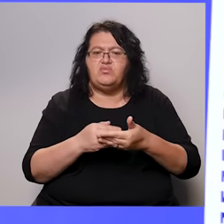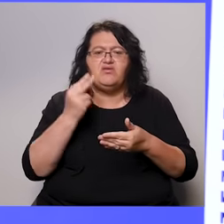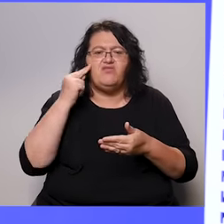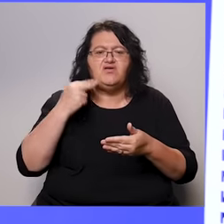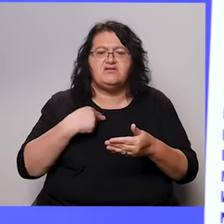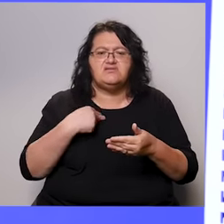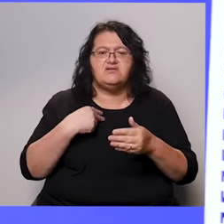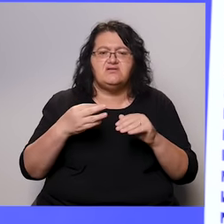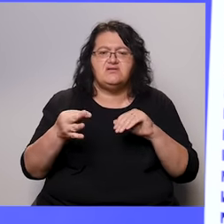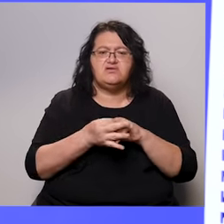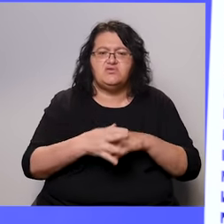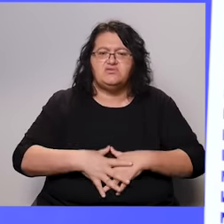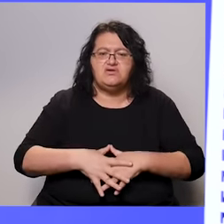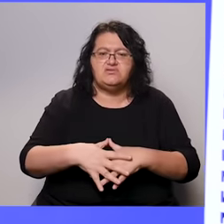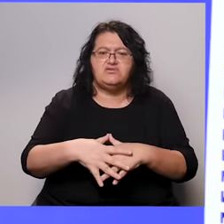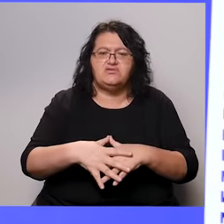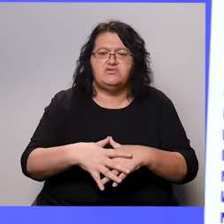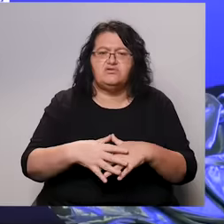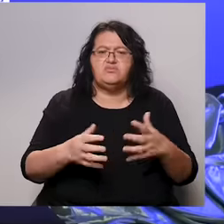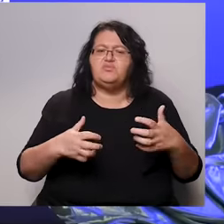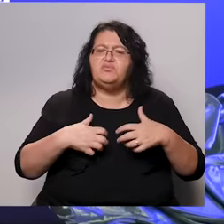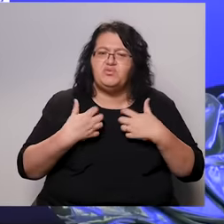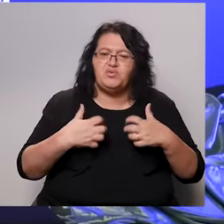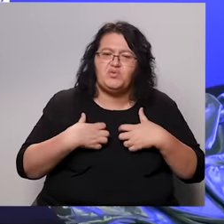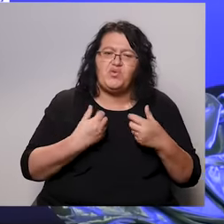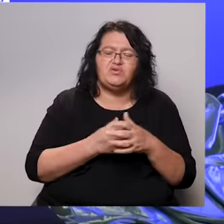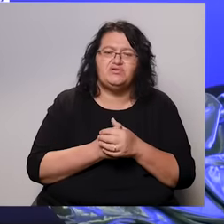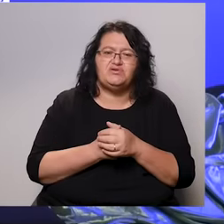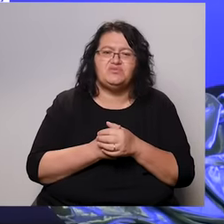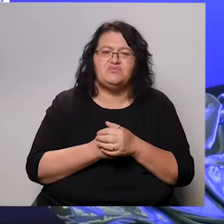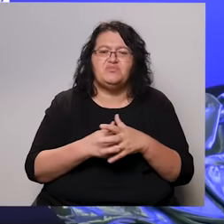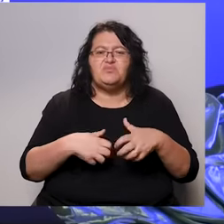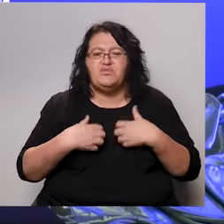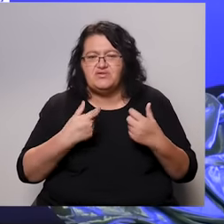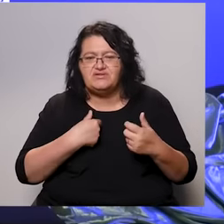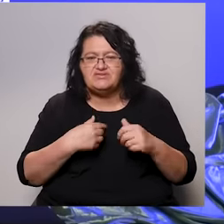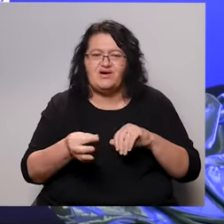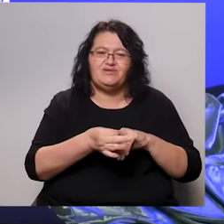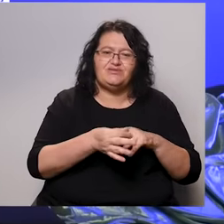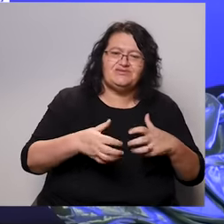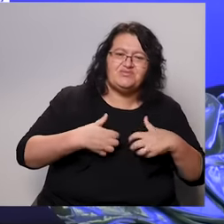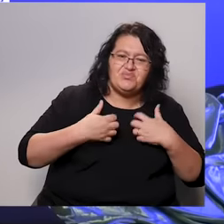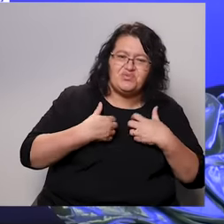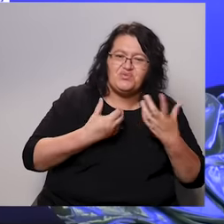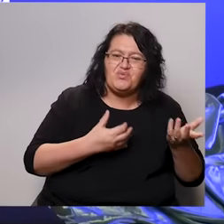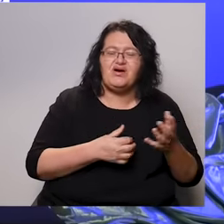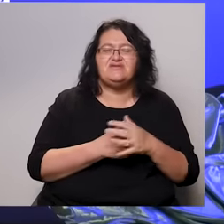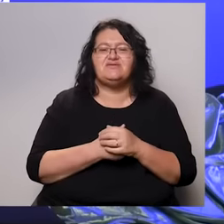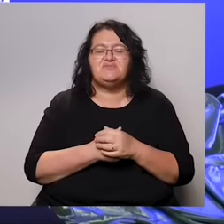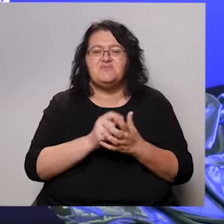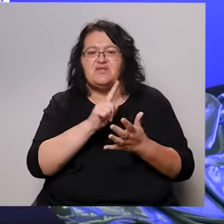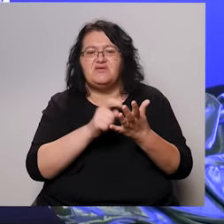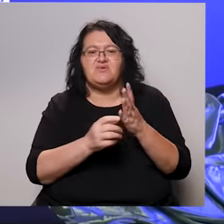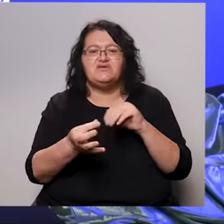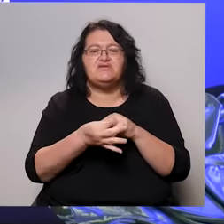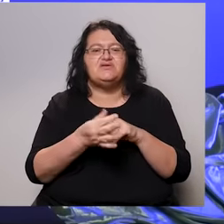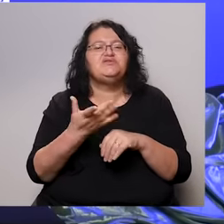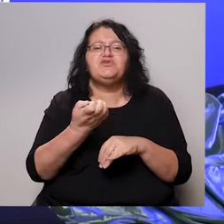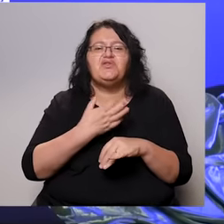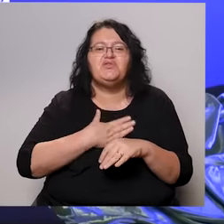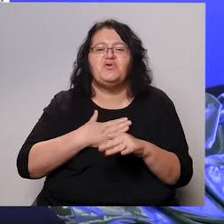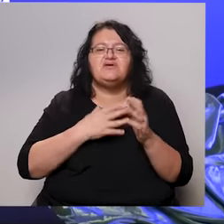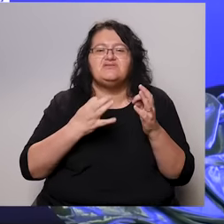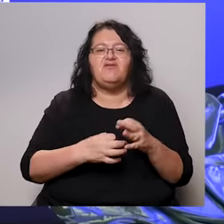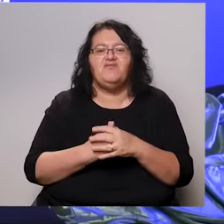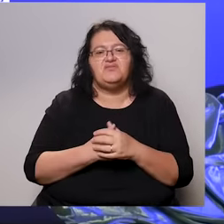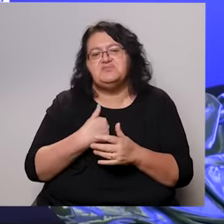vestea că e soția însărcinată. Bucuroși. Bucuros eu, bucuroasă soția. Mă întreabă soția, ce-ți dorești să fie?